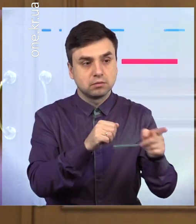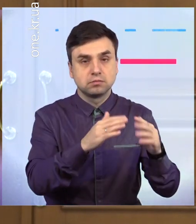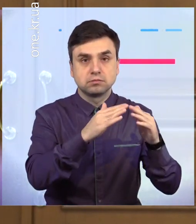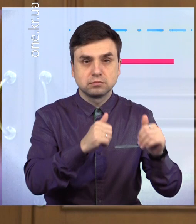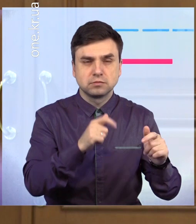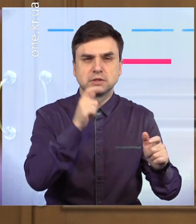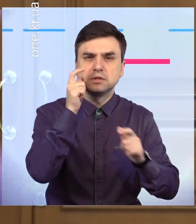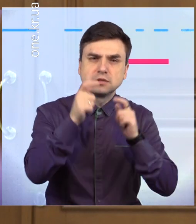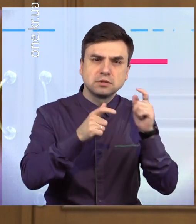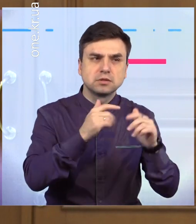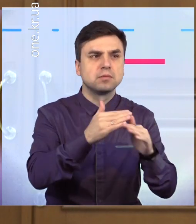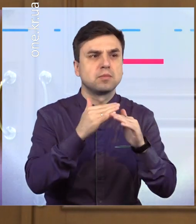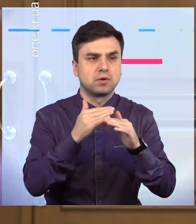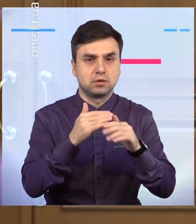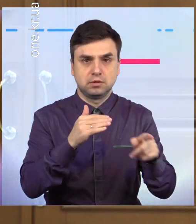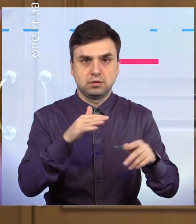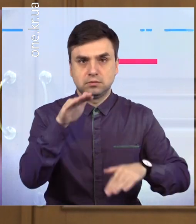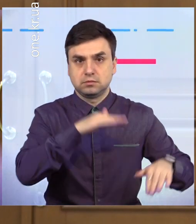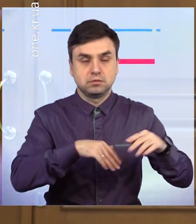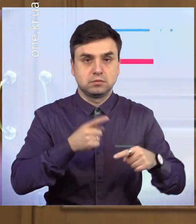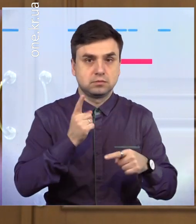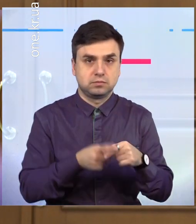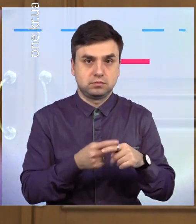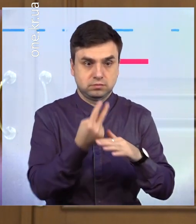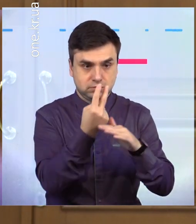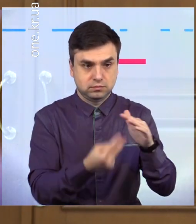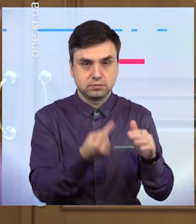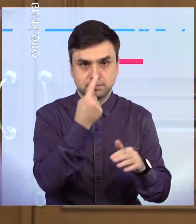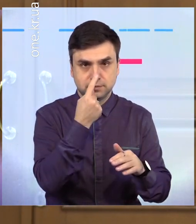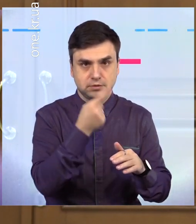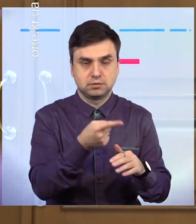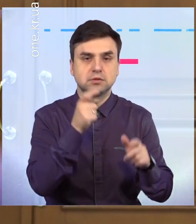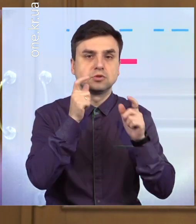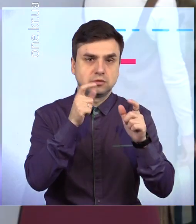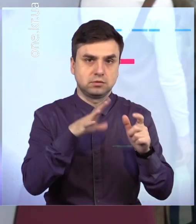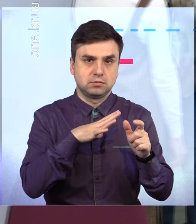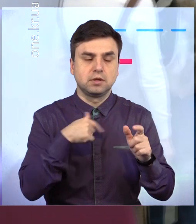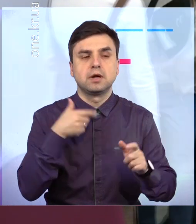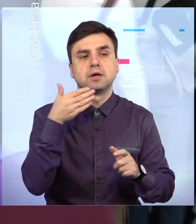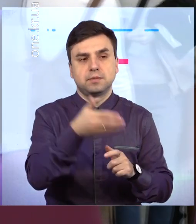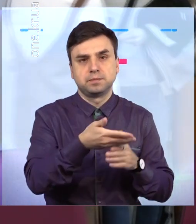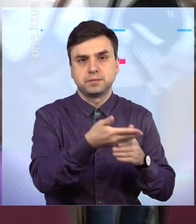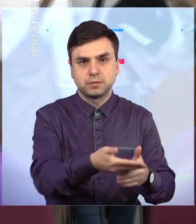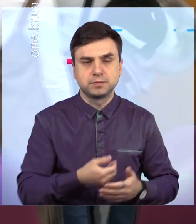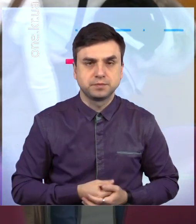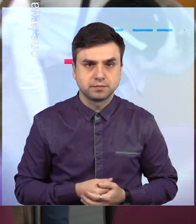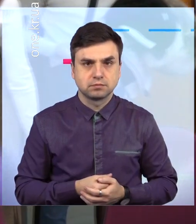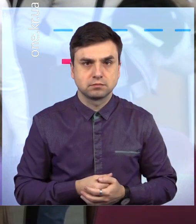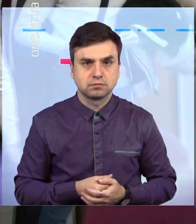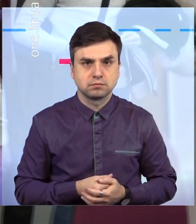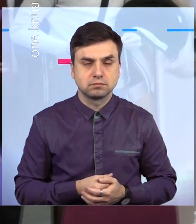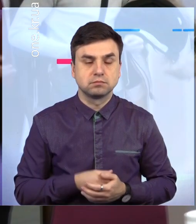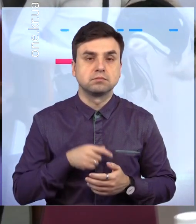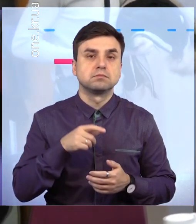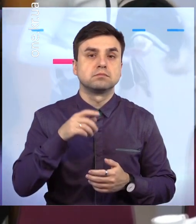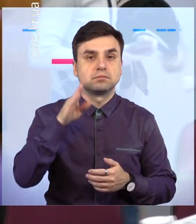почали кричати всім. То, що вони захльопилися, тому сильно кричали. На вручення високої міської відзнаки Іван